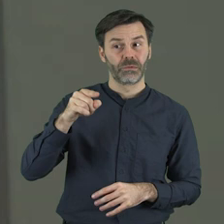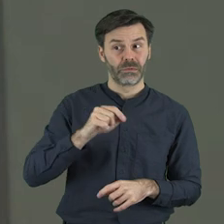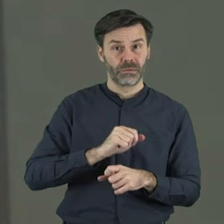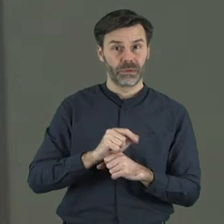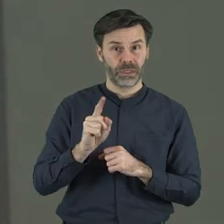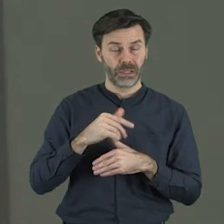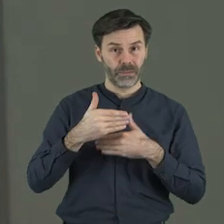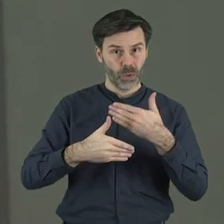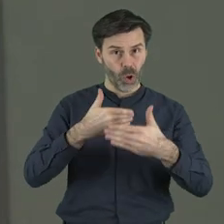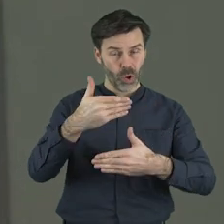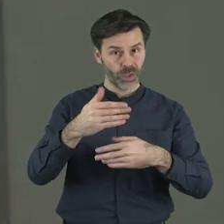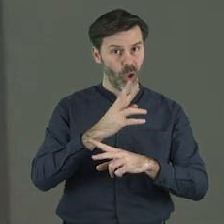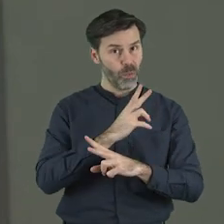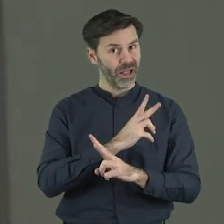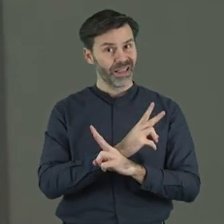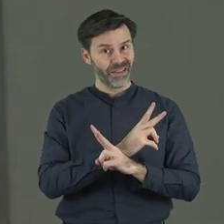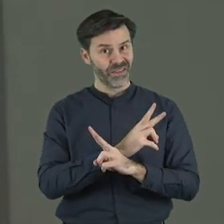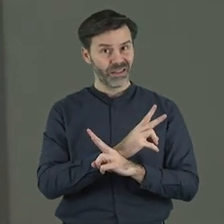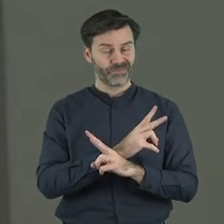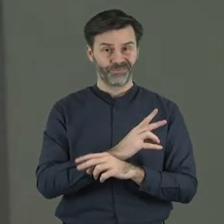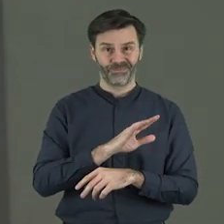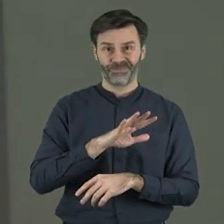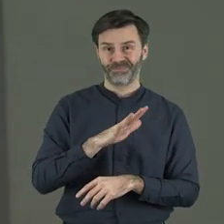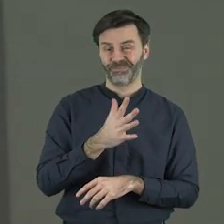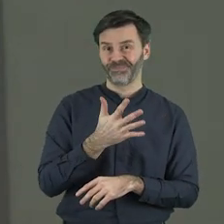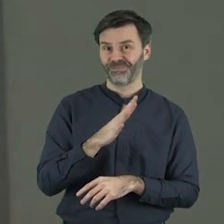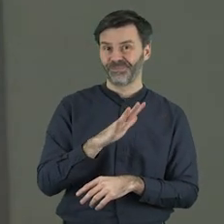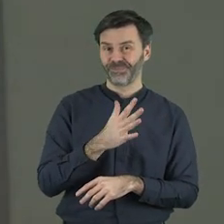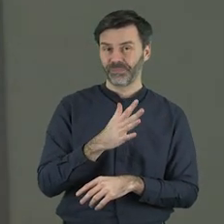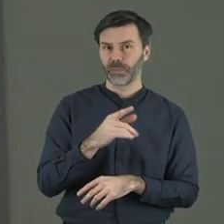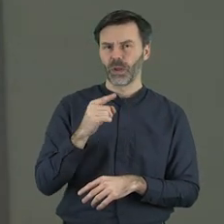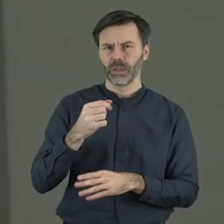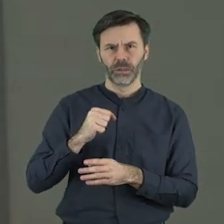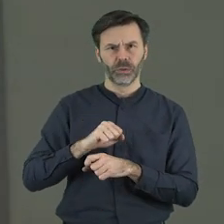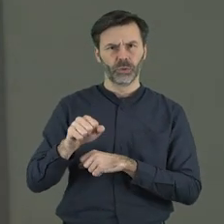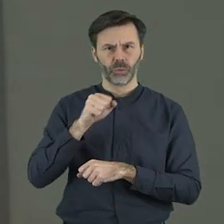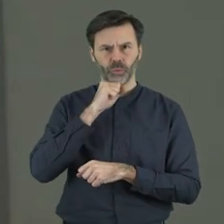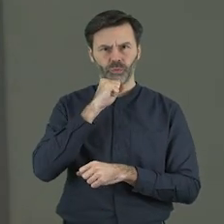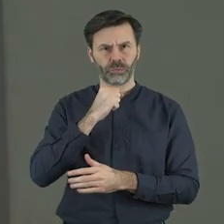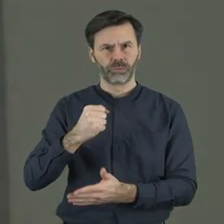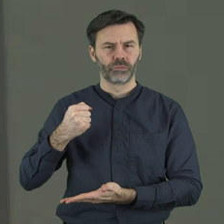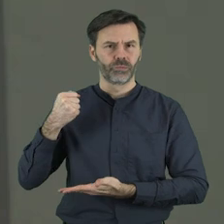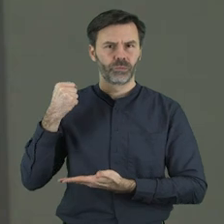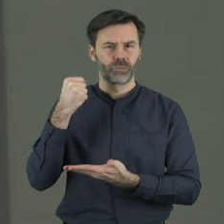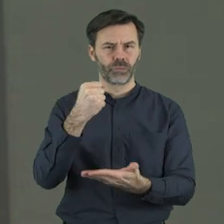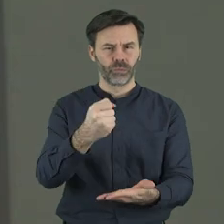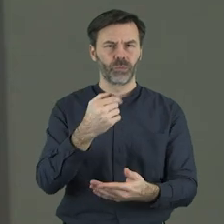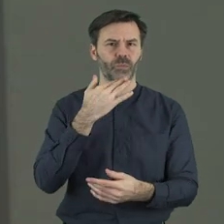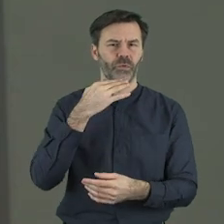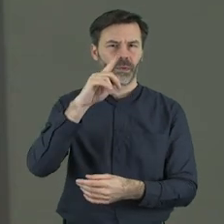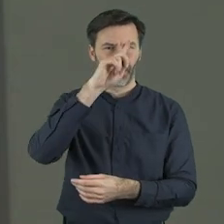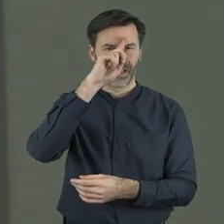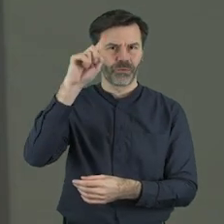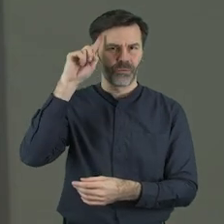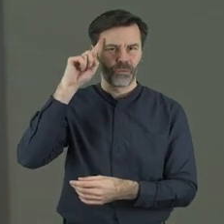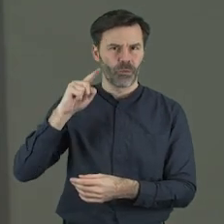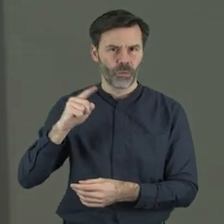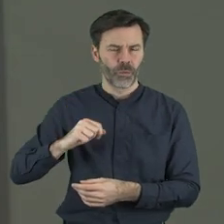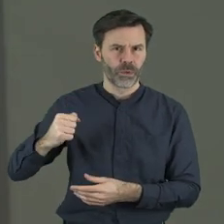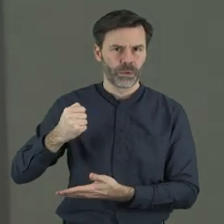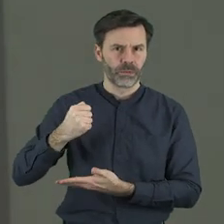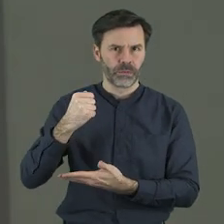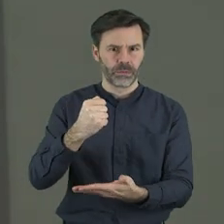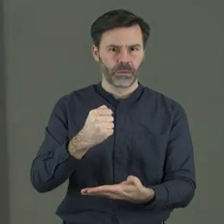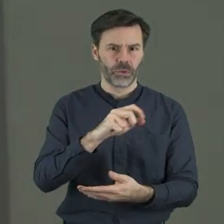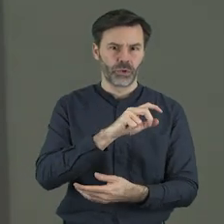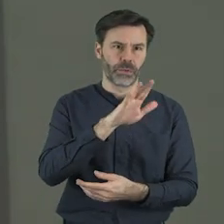bo mówimy o środkach publicznych dzisiaj, a nie o tym, czy ktoś ma prawo się zrzeszać, czy nie. Dzisiaj